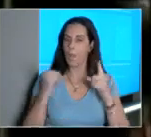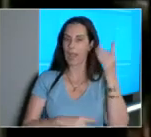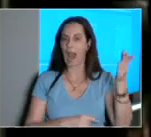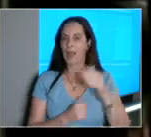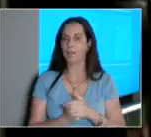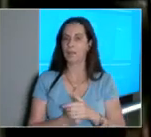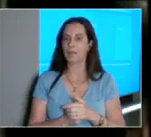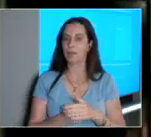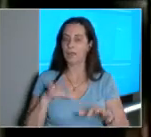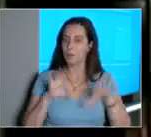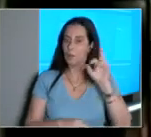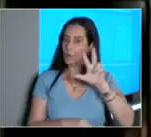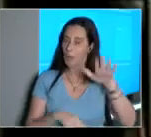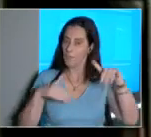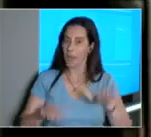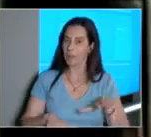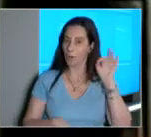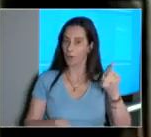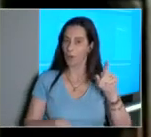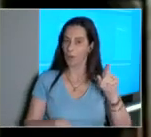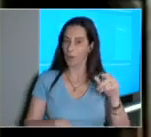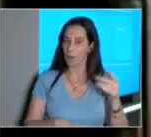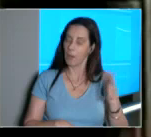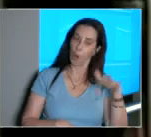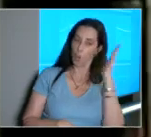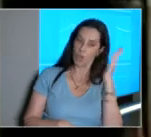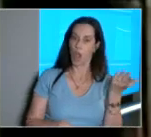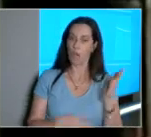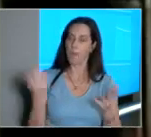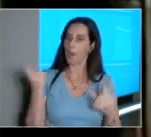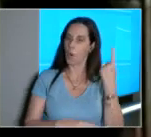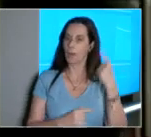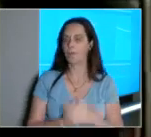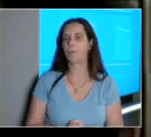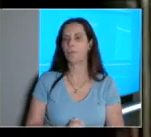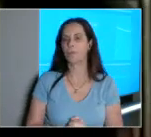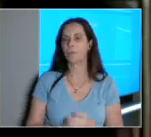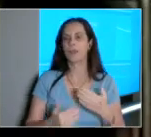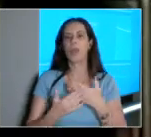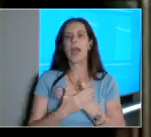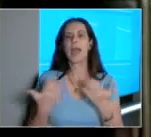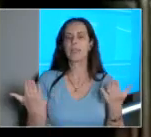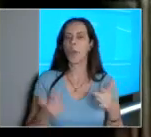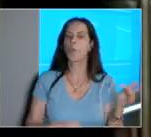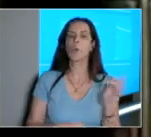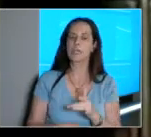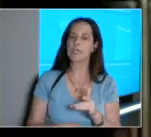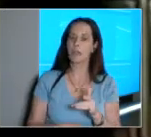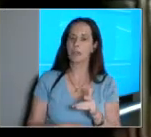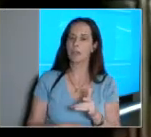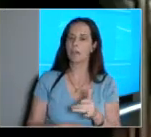להם. חבר'ה, הצביעו להם 35 מנדטים. מה, הם הביאו שק שינה ולישון? מה קורה פה? אין